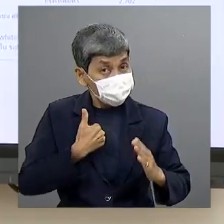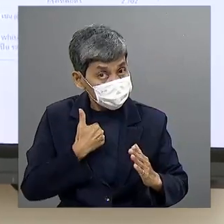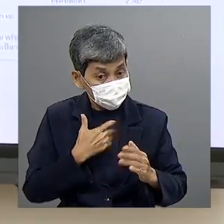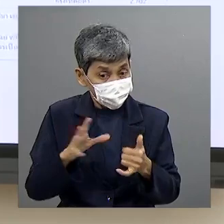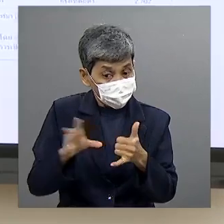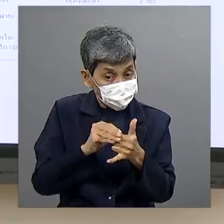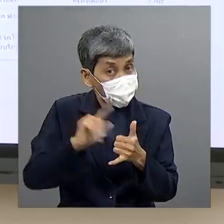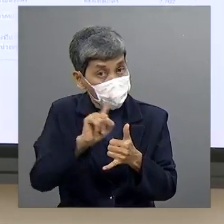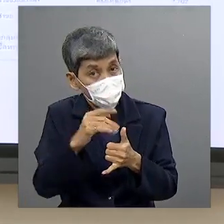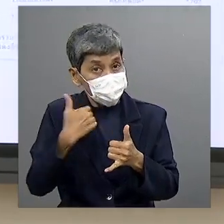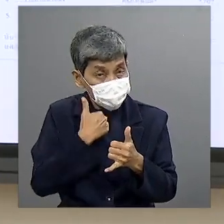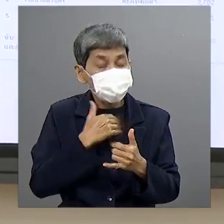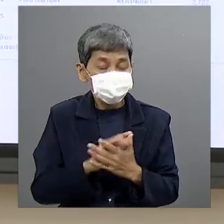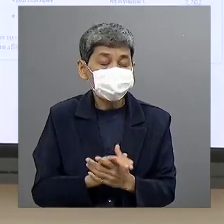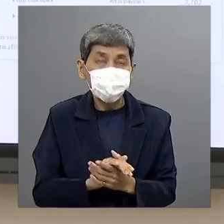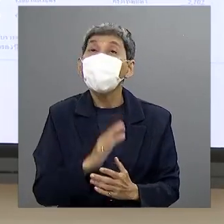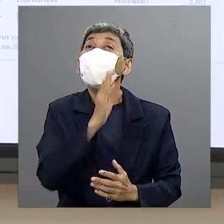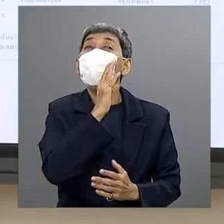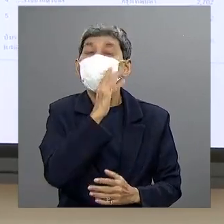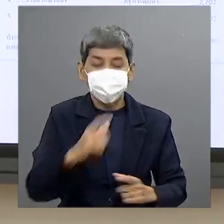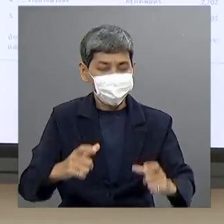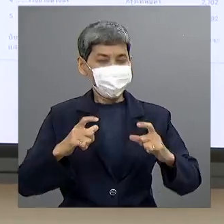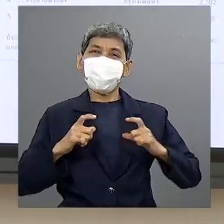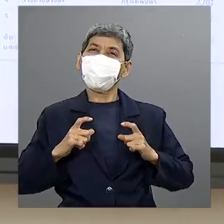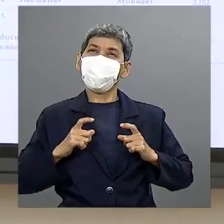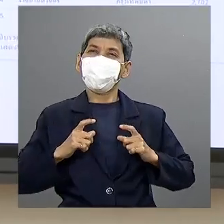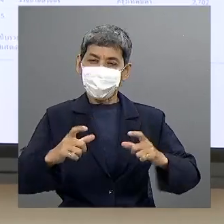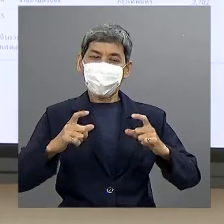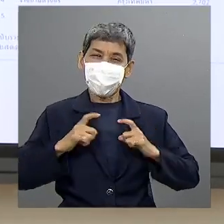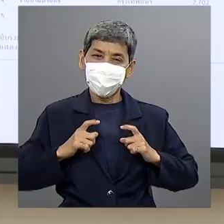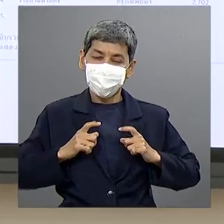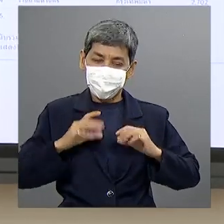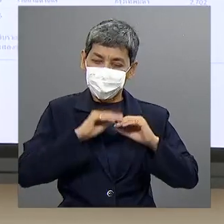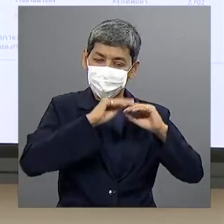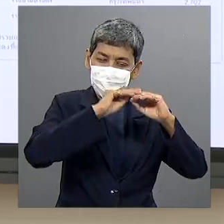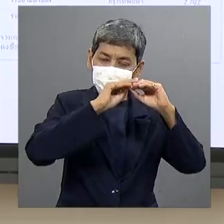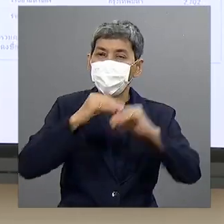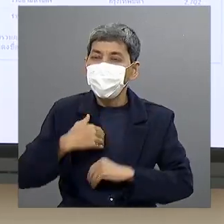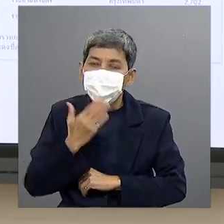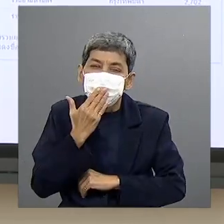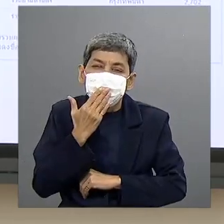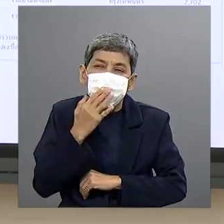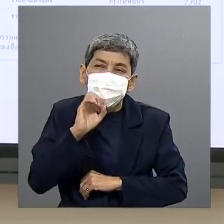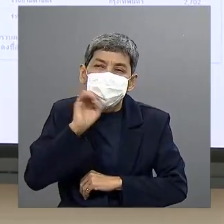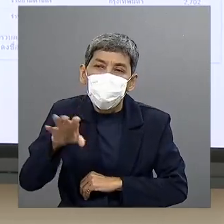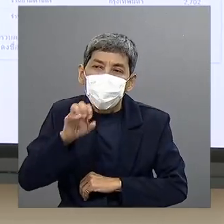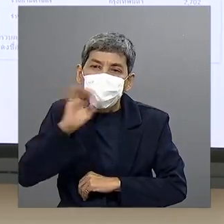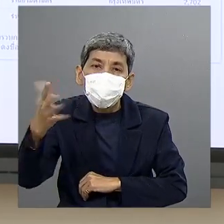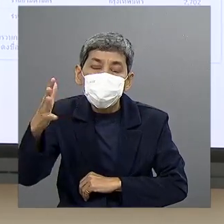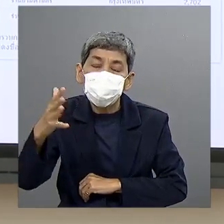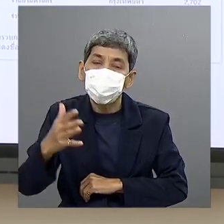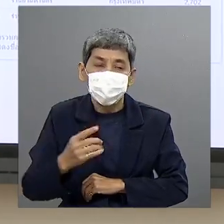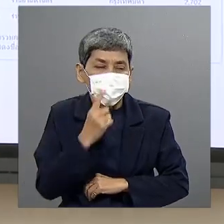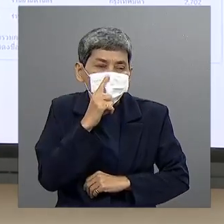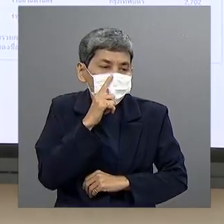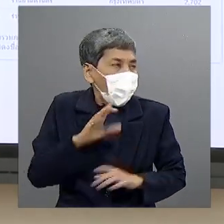ไรนะครับแต่ถ้าเกิดท่านรับไปตัวเลขนี้มีการรับไปมากขึ้นมากขึ้นเรื่อยๆแต่ตัวเลขเนี้ยมันไม่ขึ้นนะฮะคือท่านไม่ตรวจนะฮะ